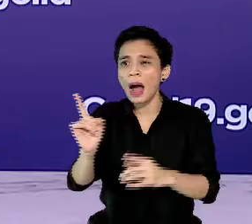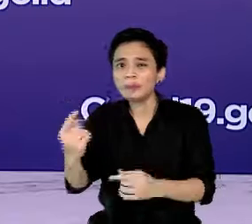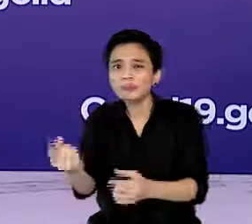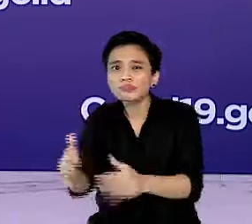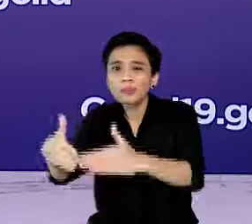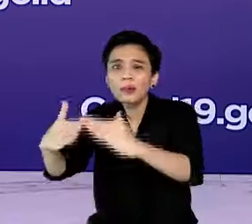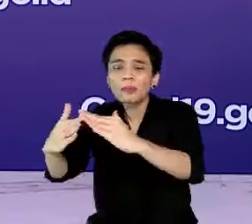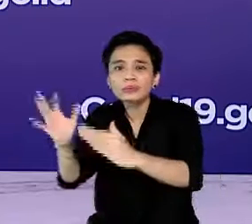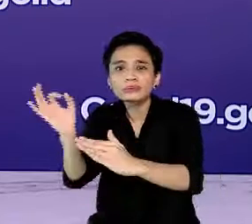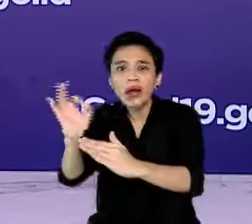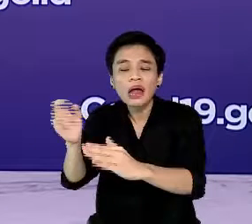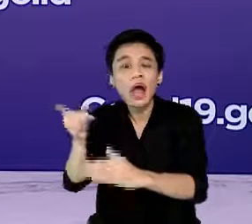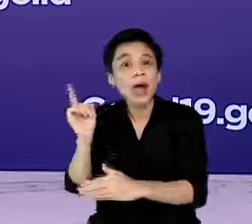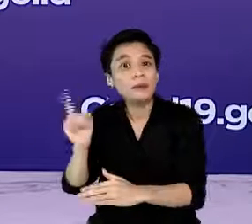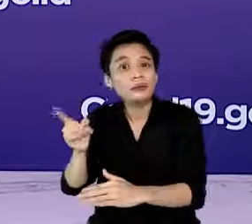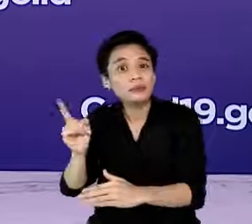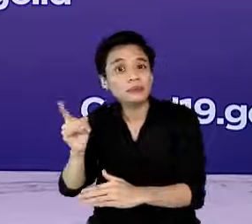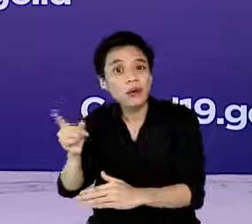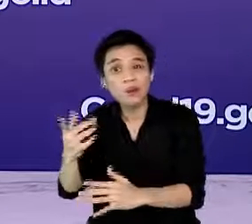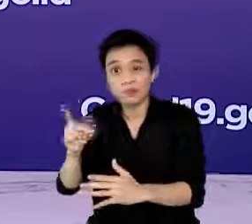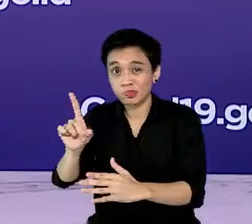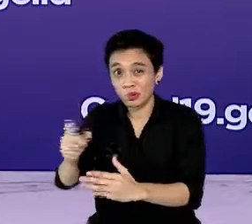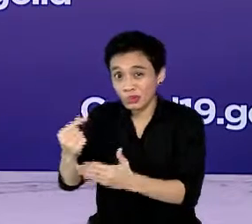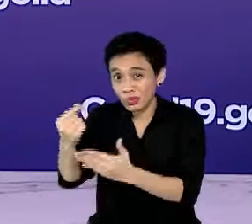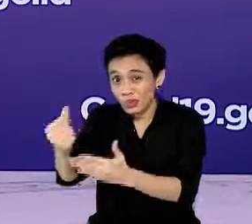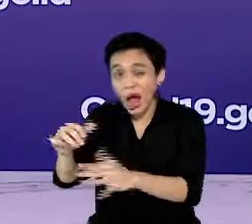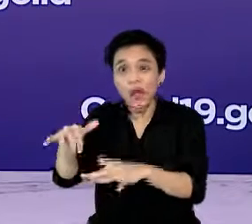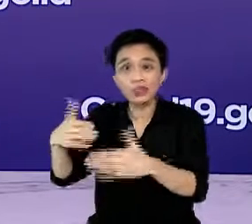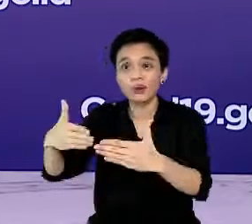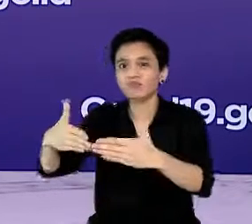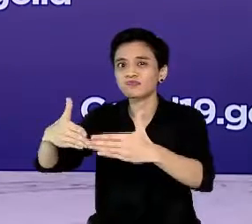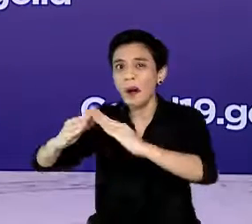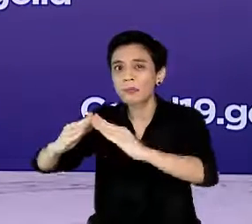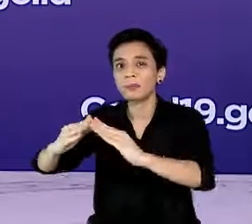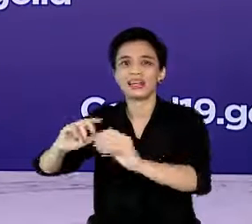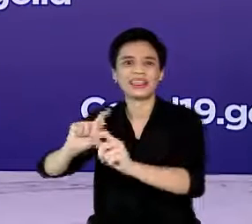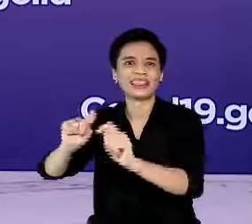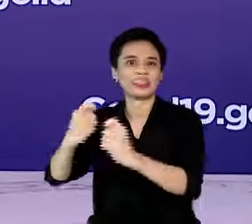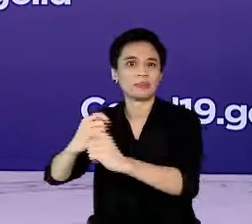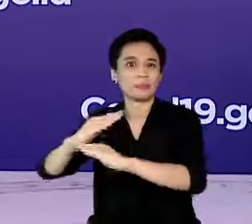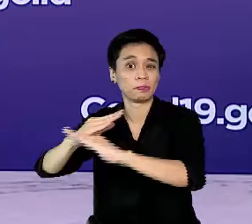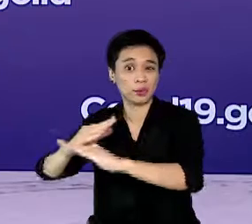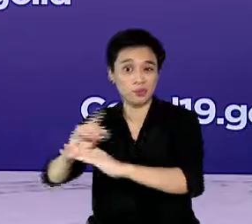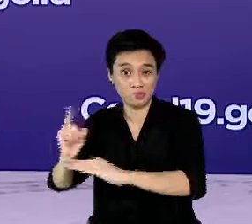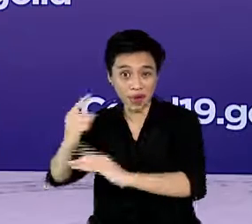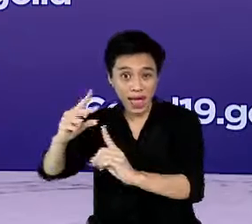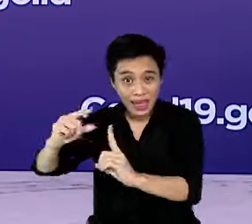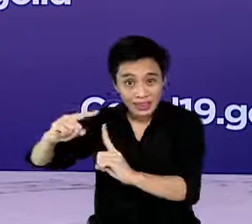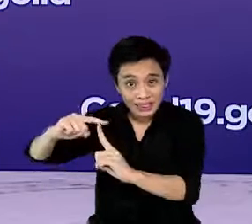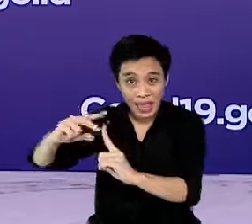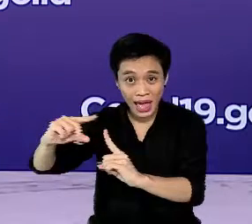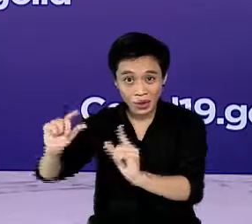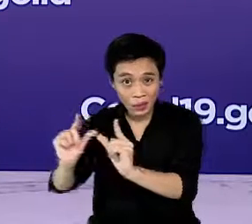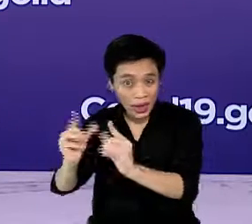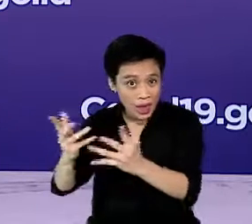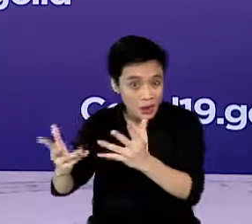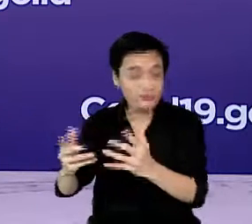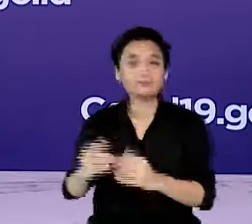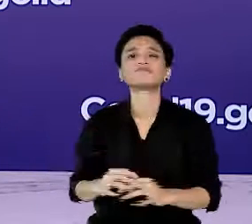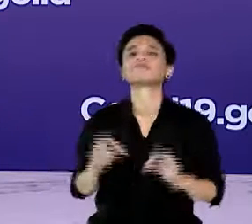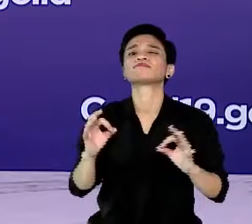dan apakah posko dibentuk sampai tingkatan RW bahkan RT Terima kasih baik terima kasih beritasatu.com